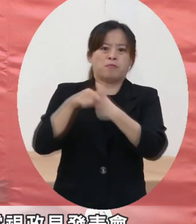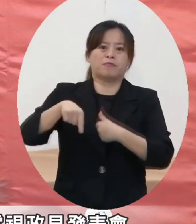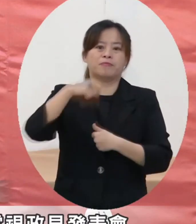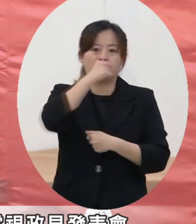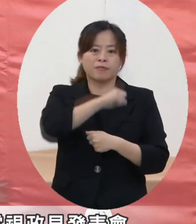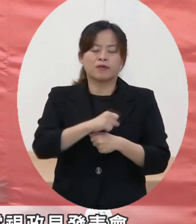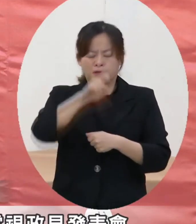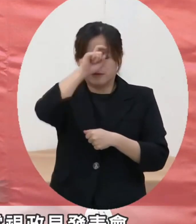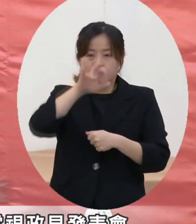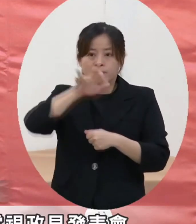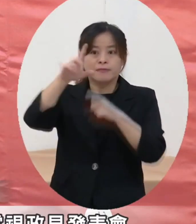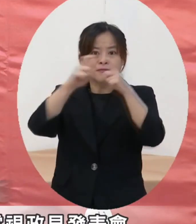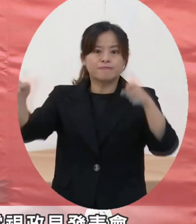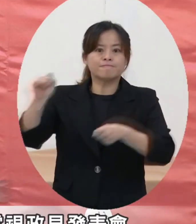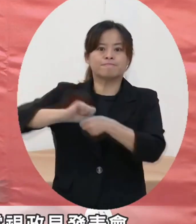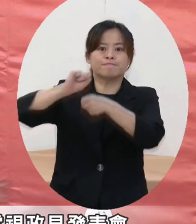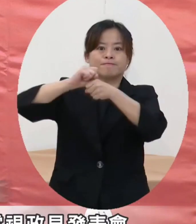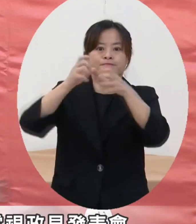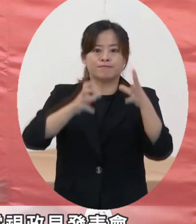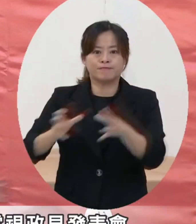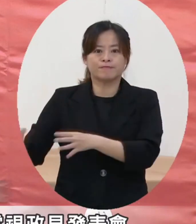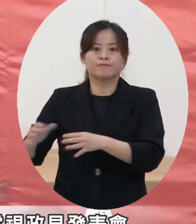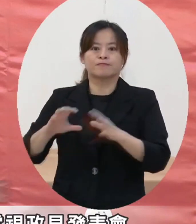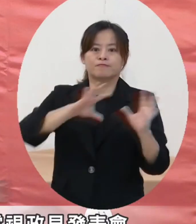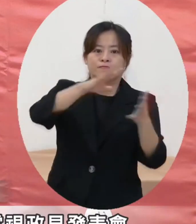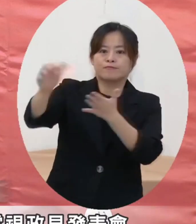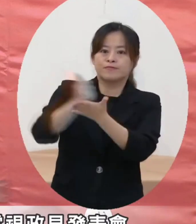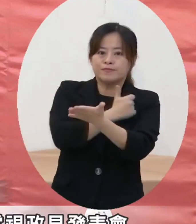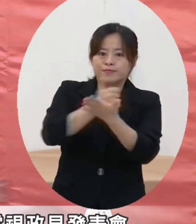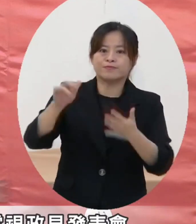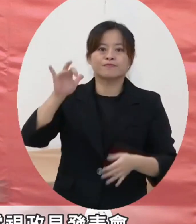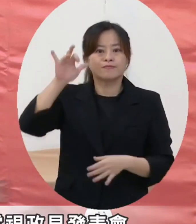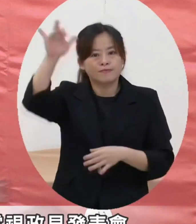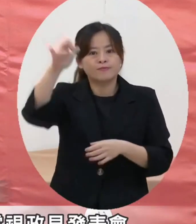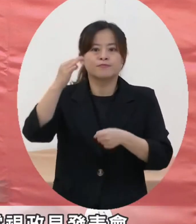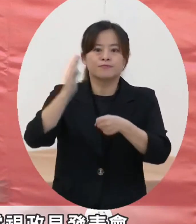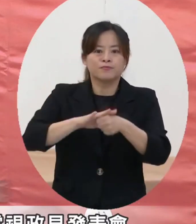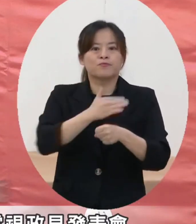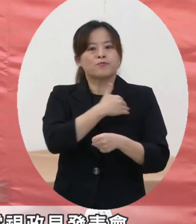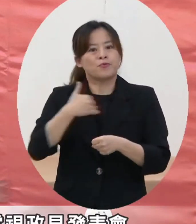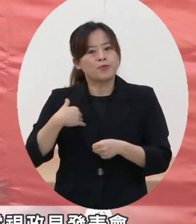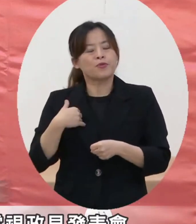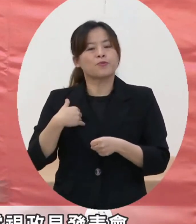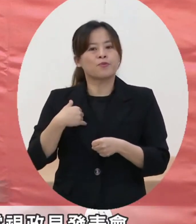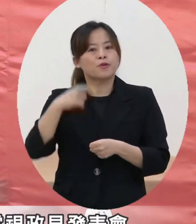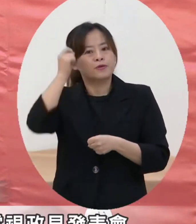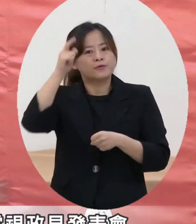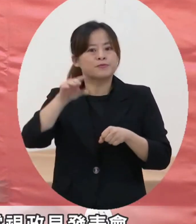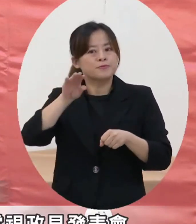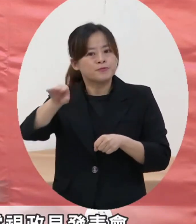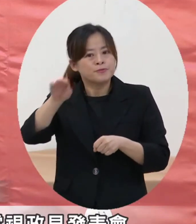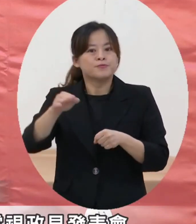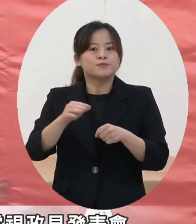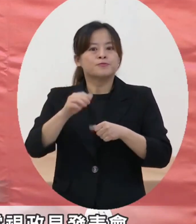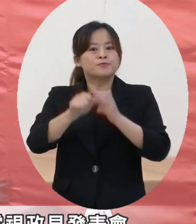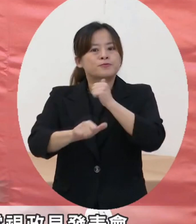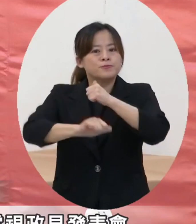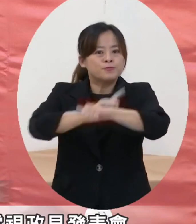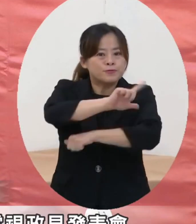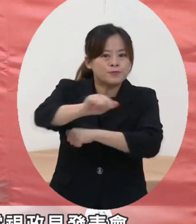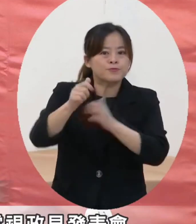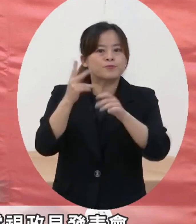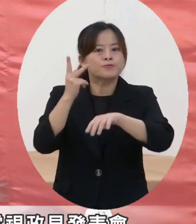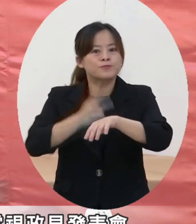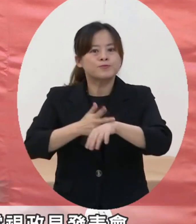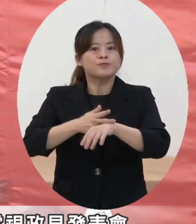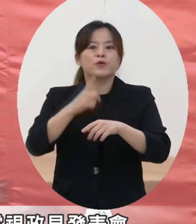要让航空城加速开发，带动国际物流，带动航空补助，带动我们智慧车辆、生物科技、绿色